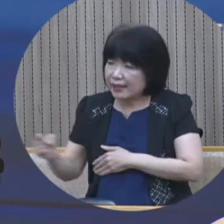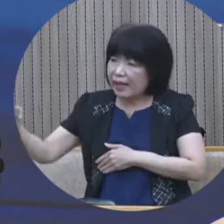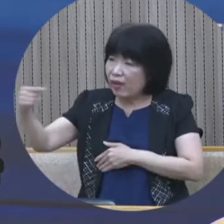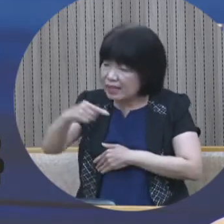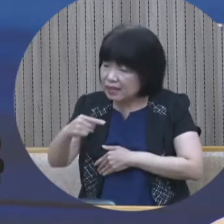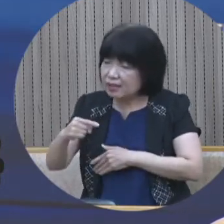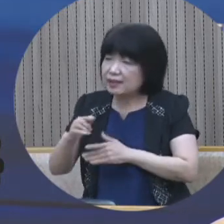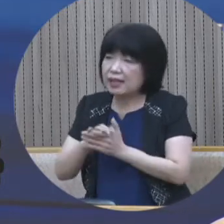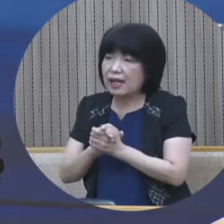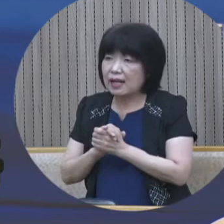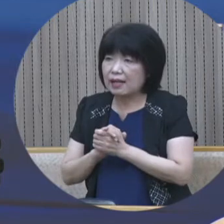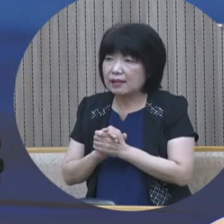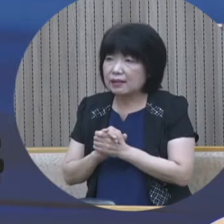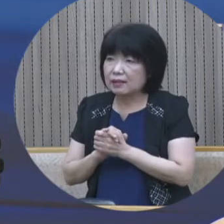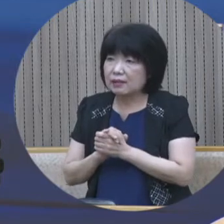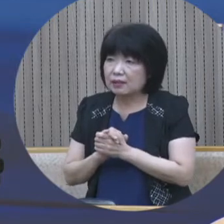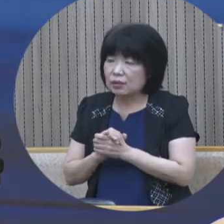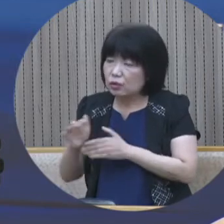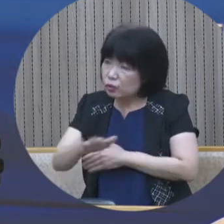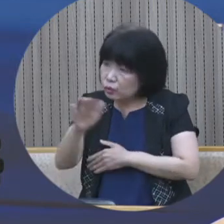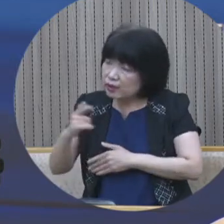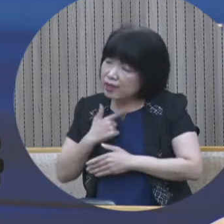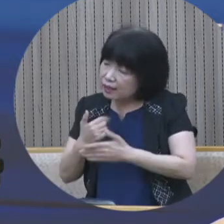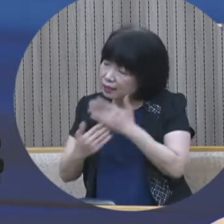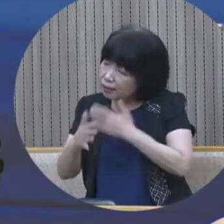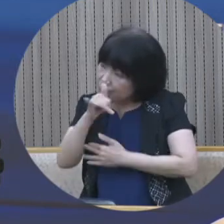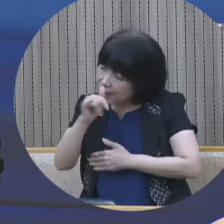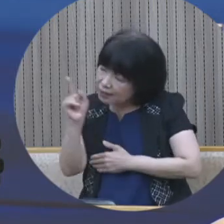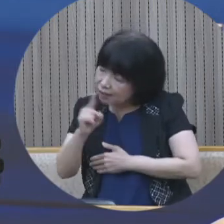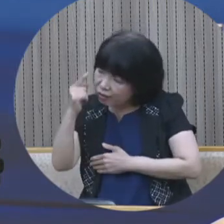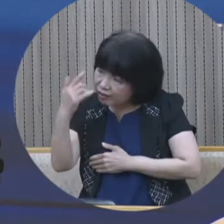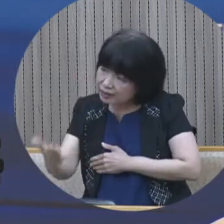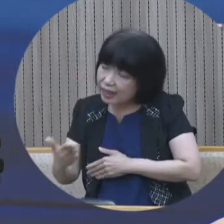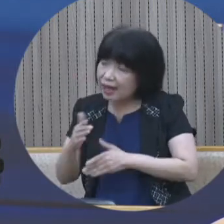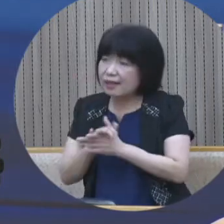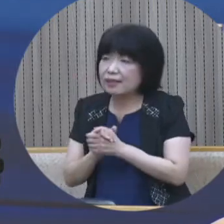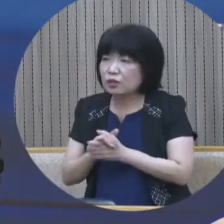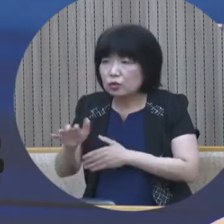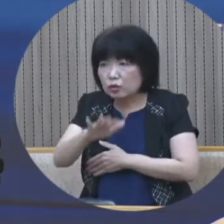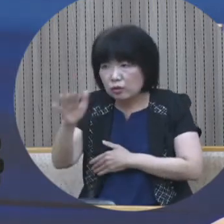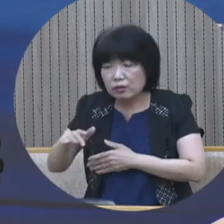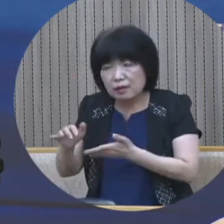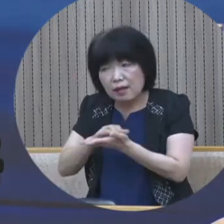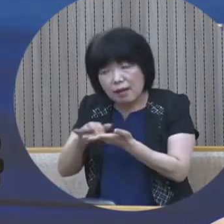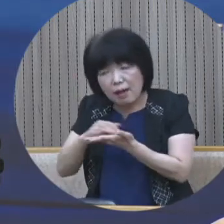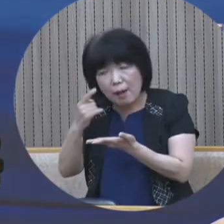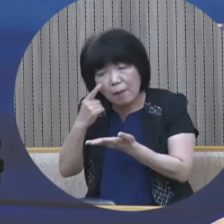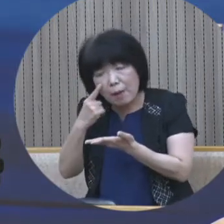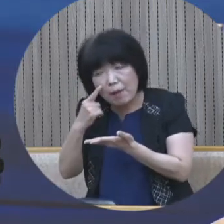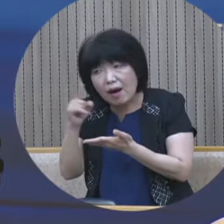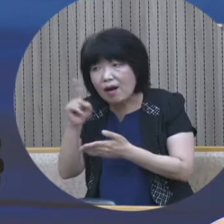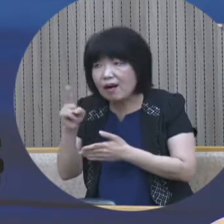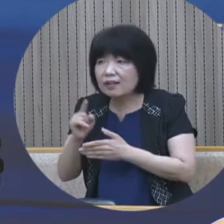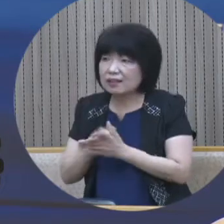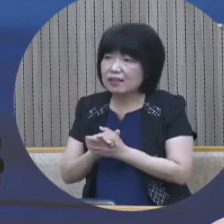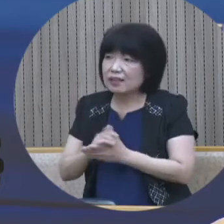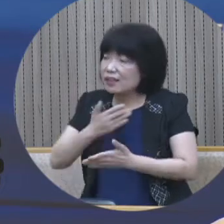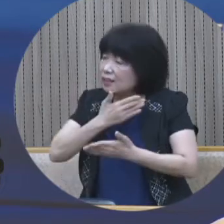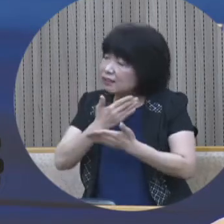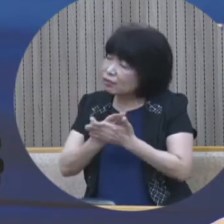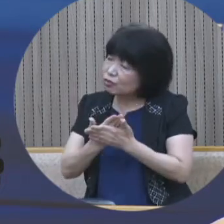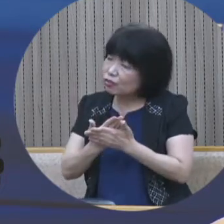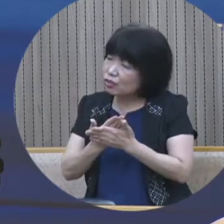객관적이냐, 우리가 경험해봤는데 어떠냐, 우리가 계산해봤는데 어떠냐, 이건 굉장히